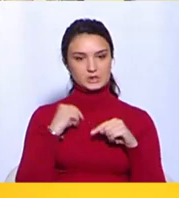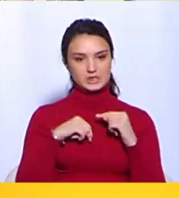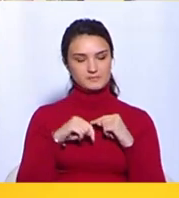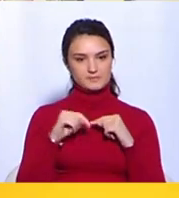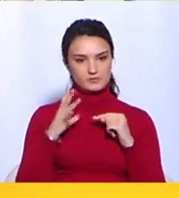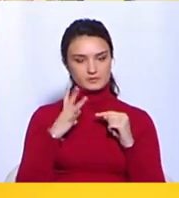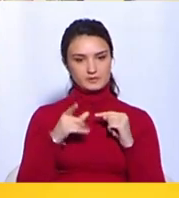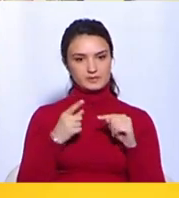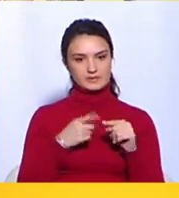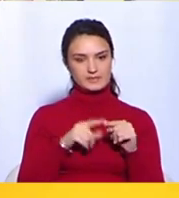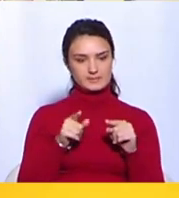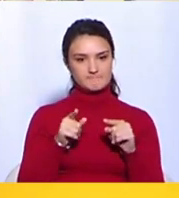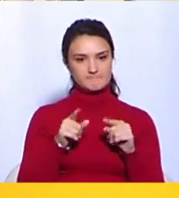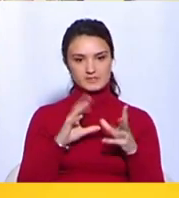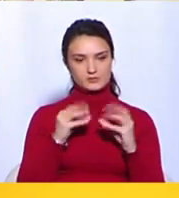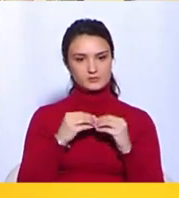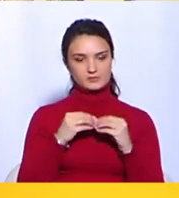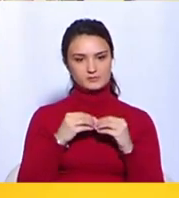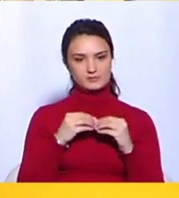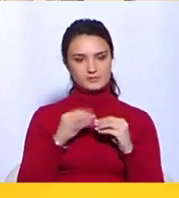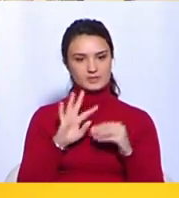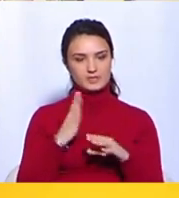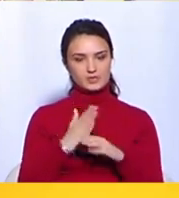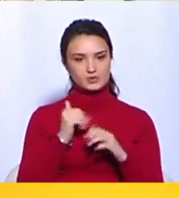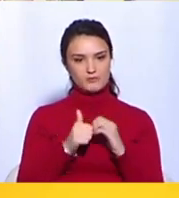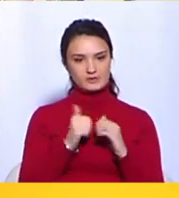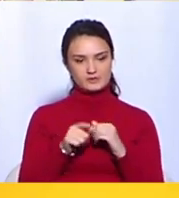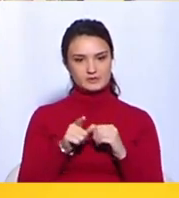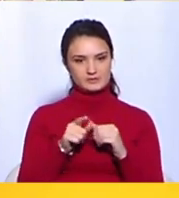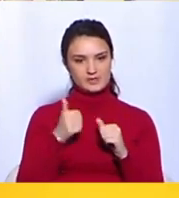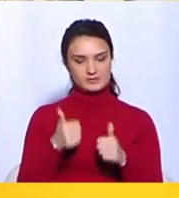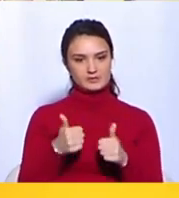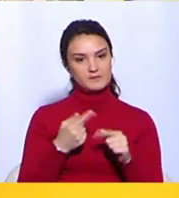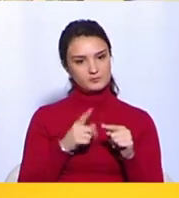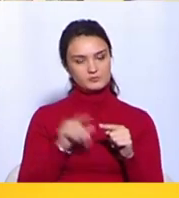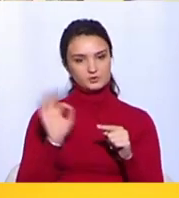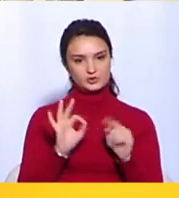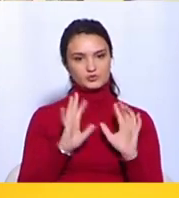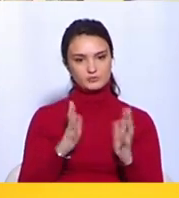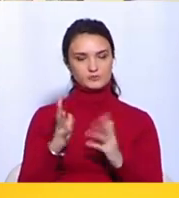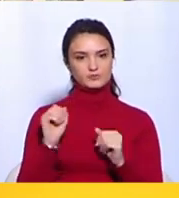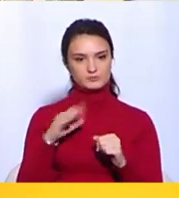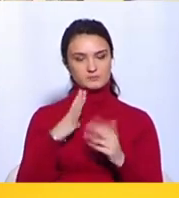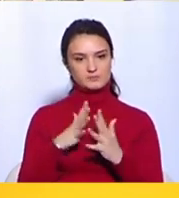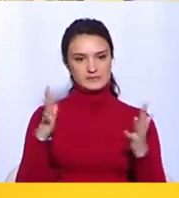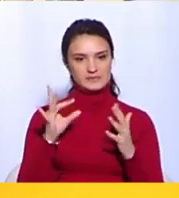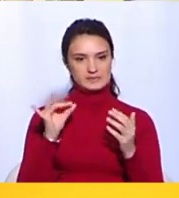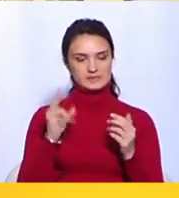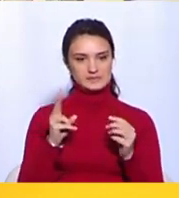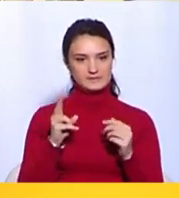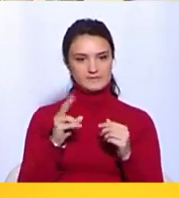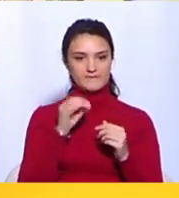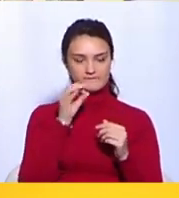მოუწყოთ ორგანიზმს, ეს დატვირთვა სულაც არ არის ყოველთვის სიკეთის მომტანი და ხშირ შემთხვევაში შეიძლება უფრო მეტი რისკი შეგიქმნათ, ვიდრე